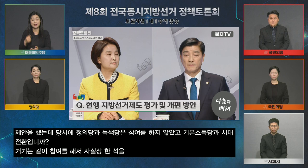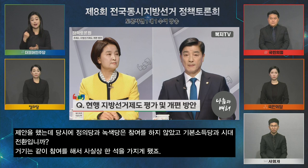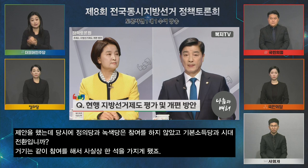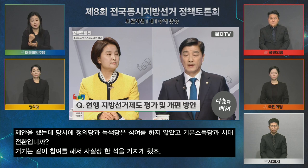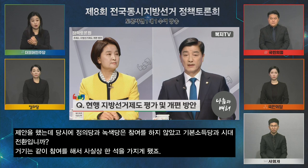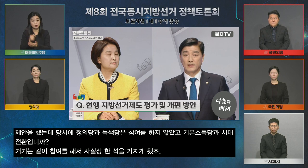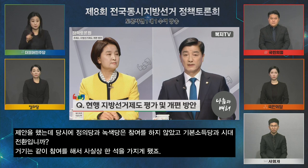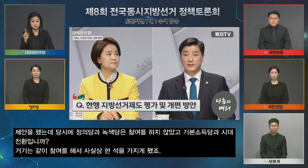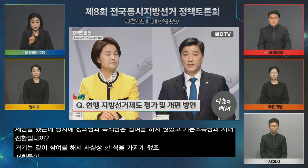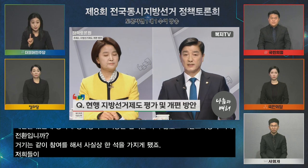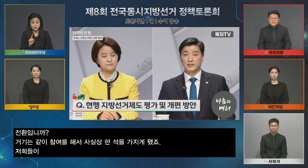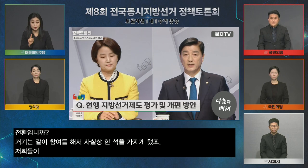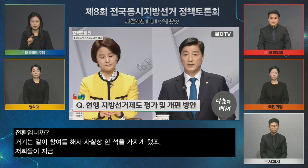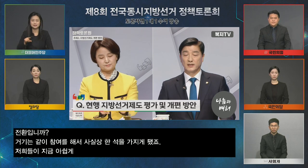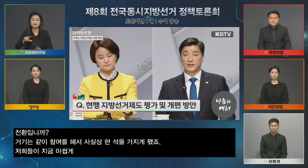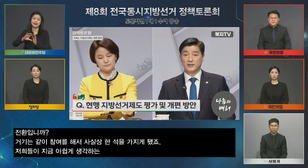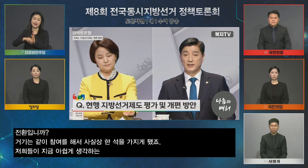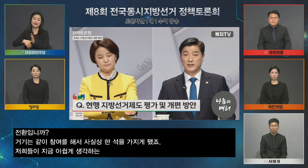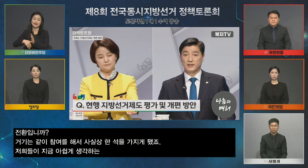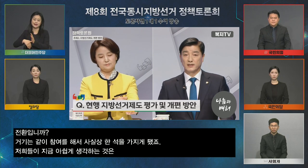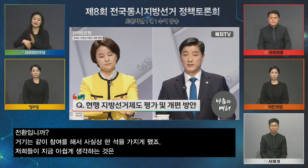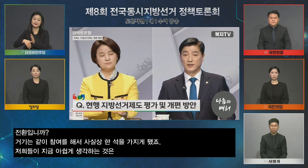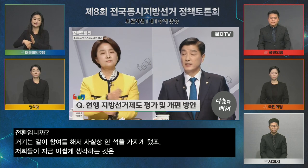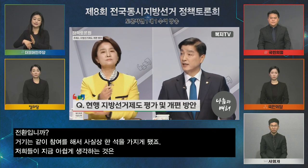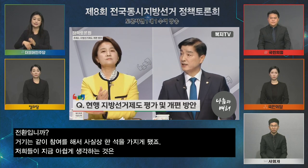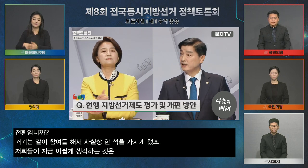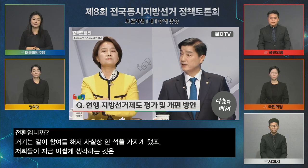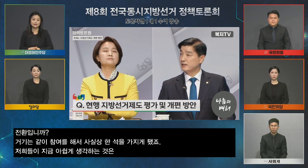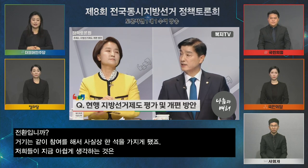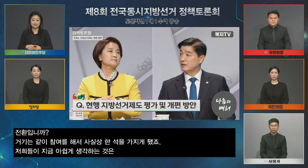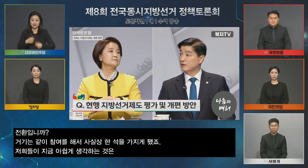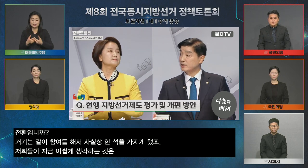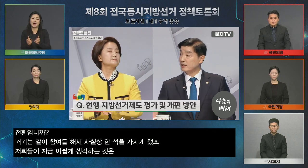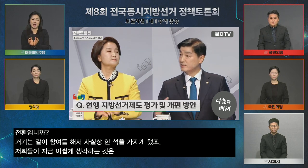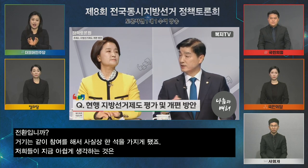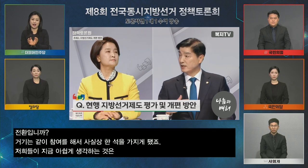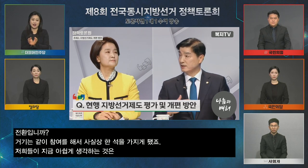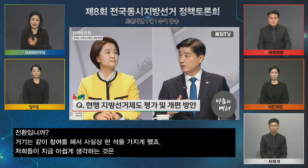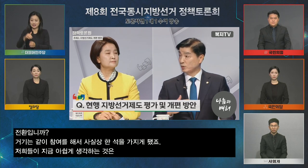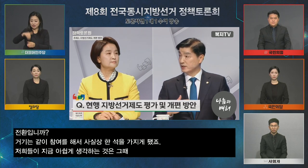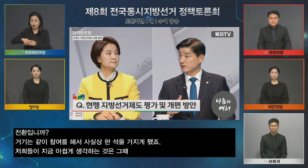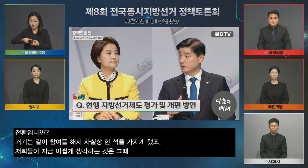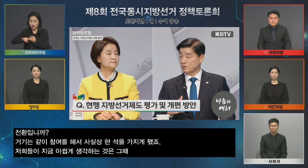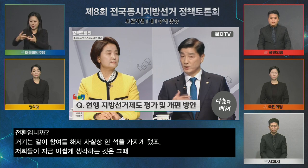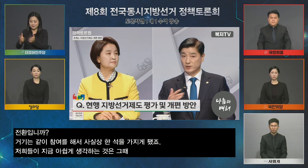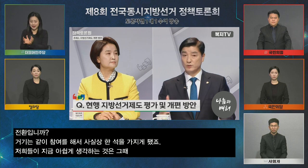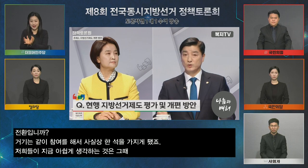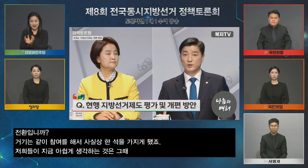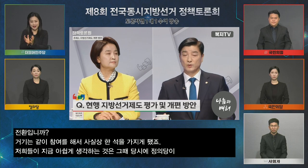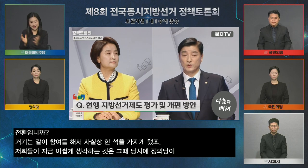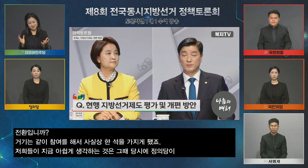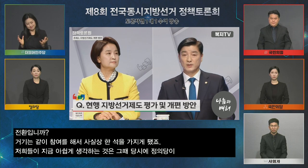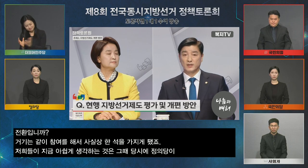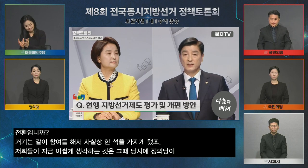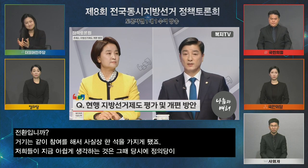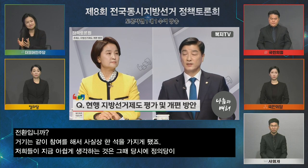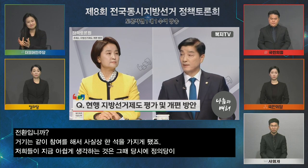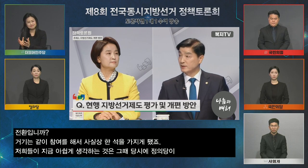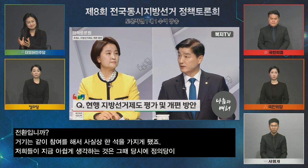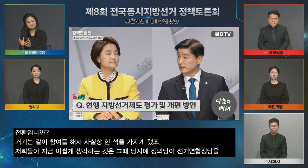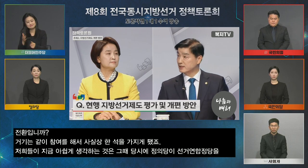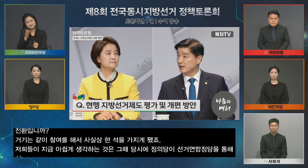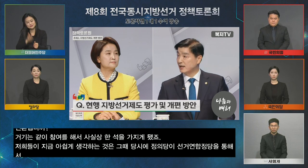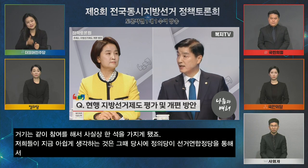것은 그때 당시에 정의당이 선거연합정당을 통해서 조금 현실주의적으로 접근을